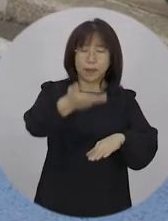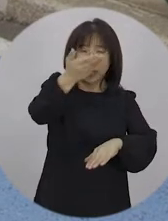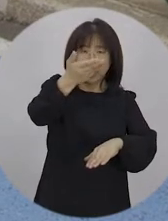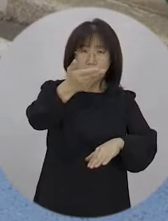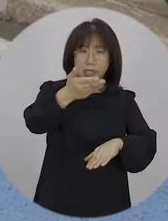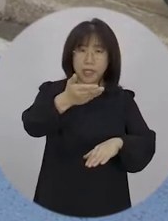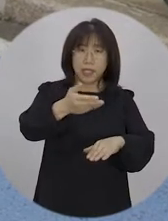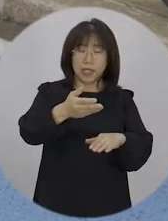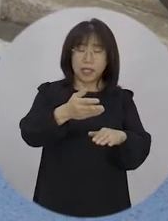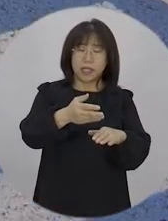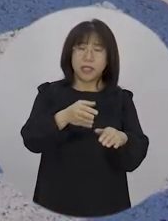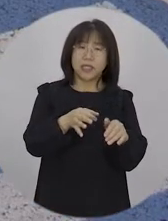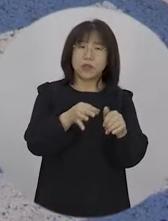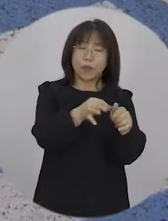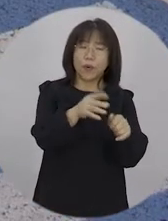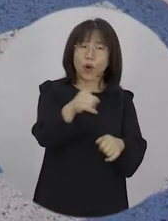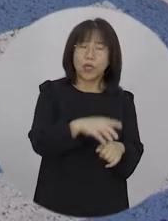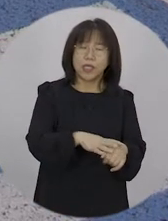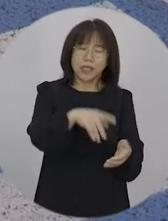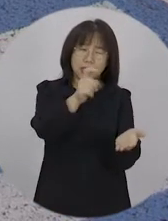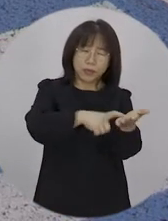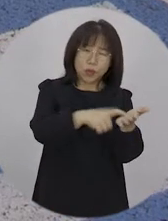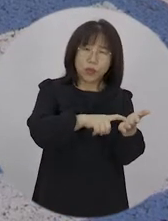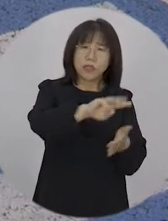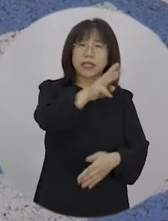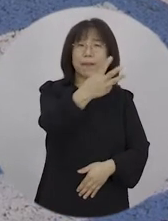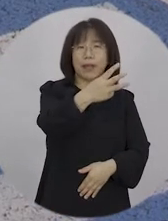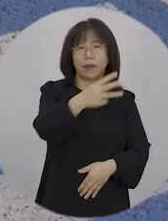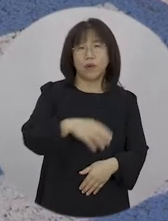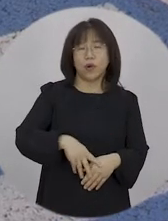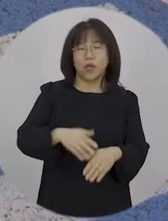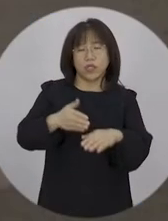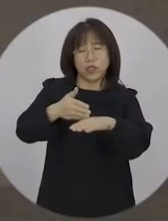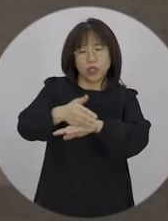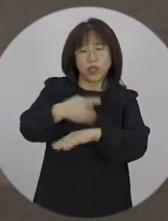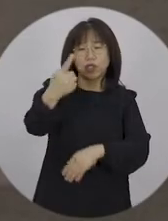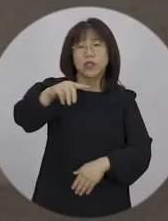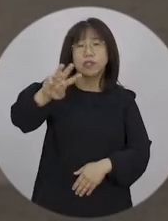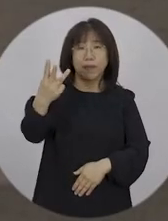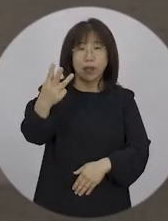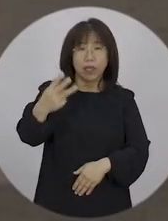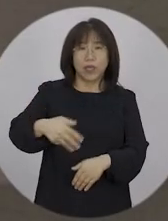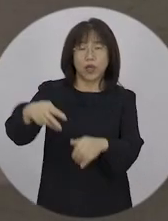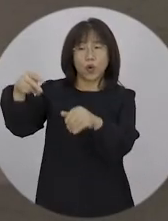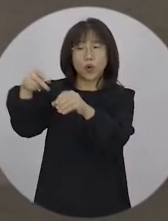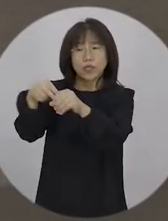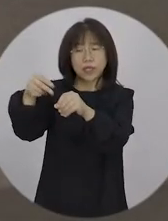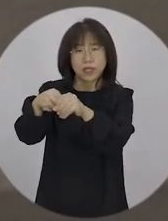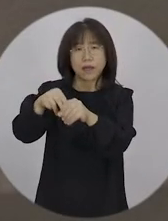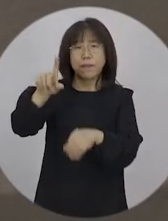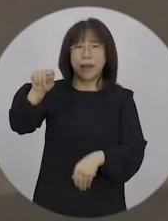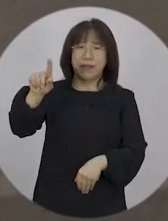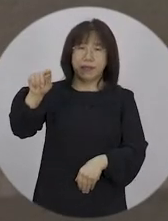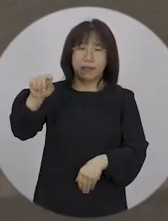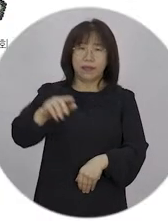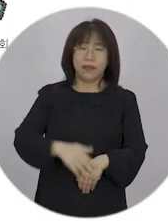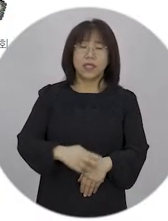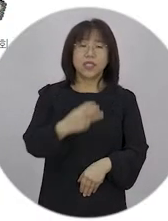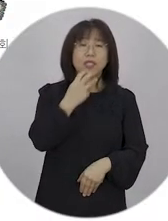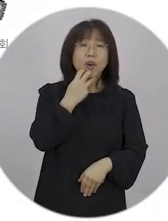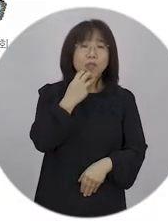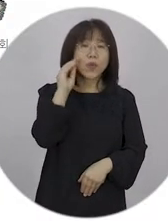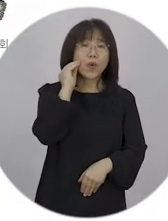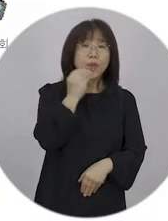상반기 지원 수량은 급속충전 300 여기 완속 1300 b 콘센트 형은 만개 입니다